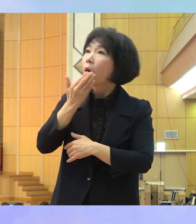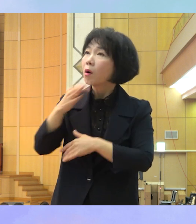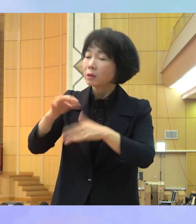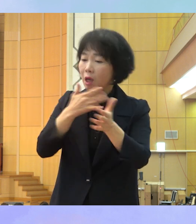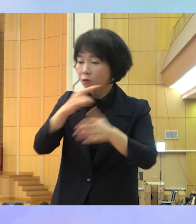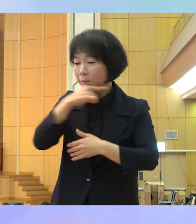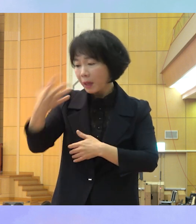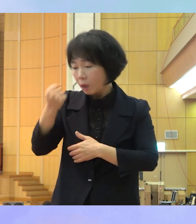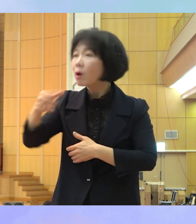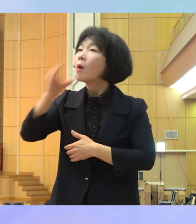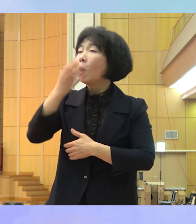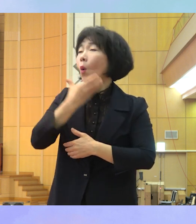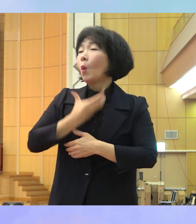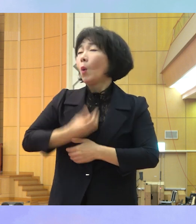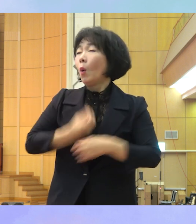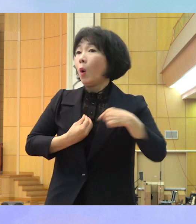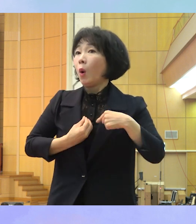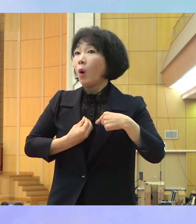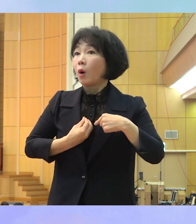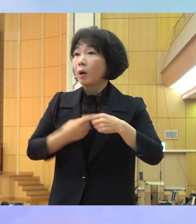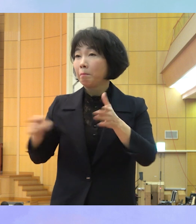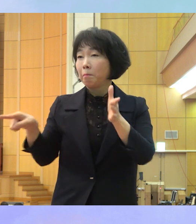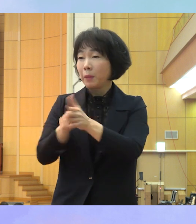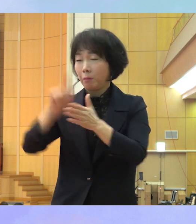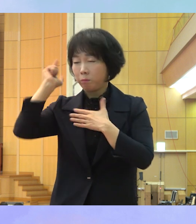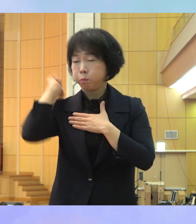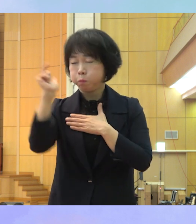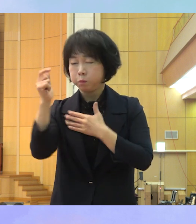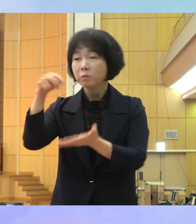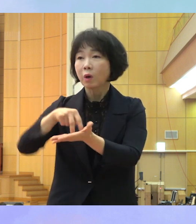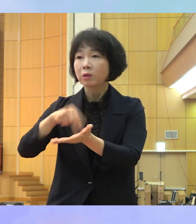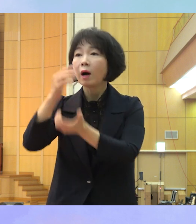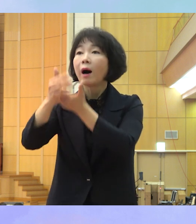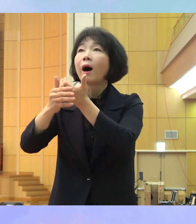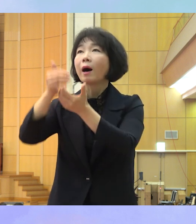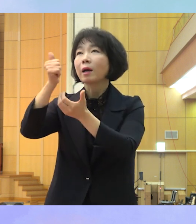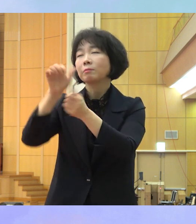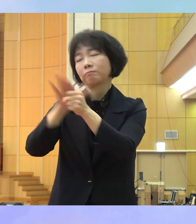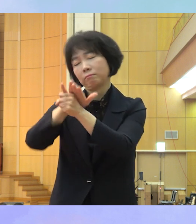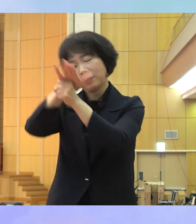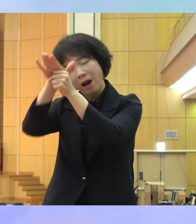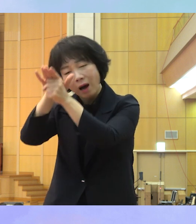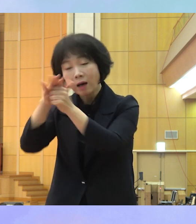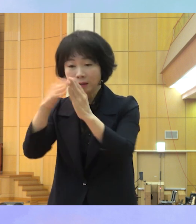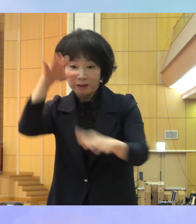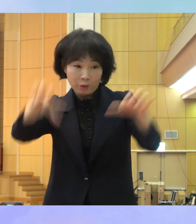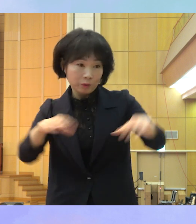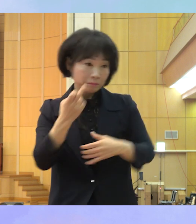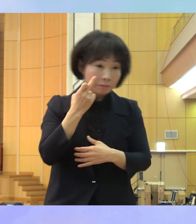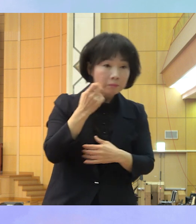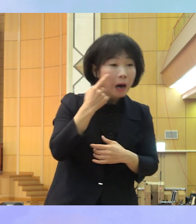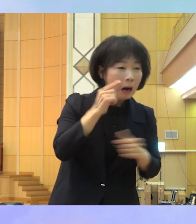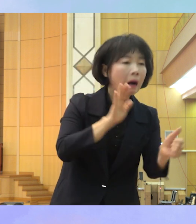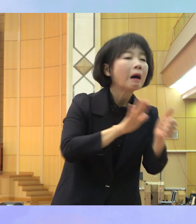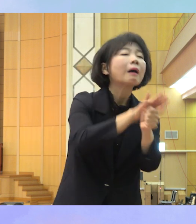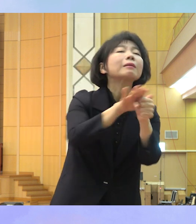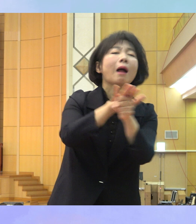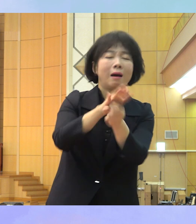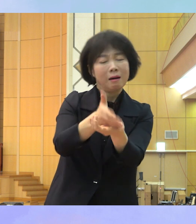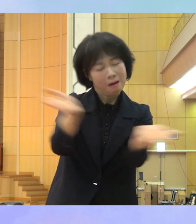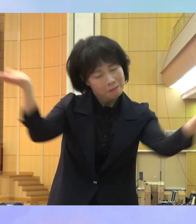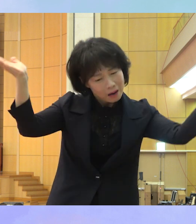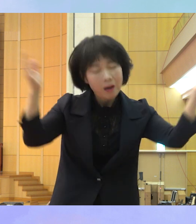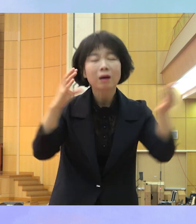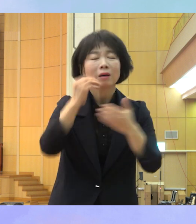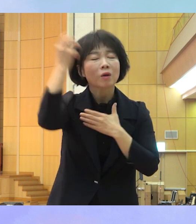우리 안에, 우리가 예수 안에서 믿음에 굳게 서서 하나님을 사랑하고 이웃을 사랑할 수 있도록